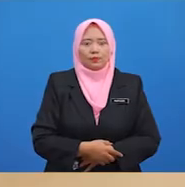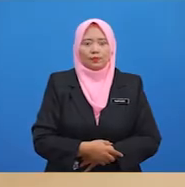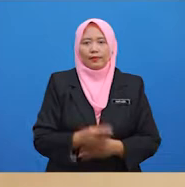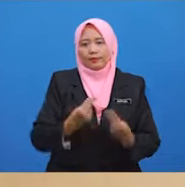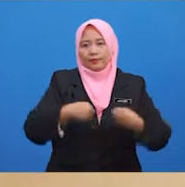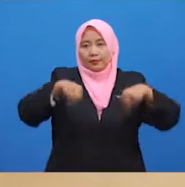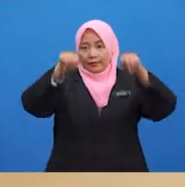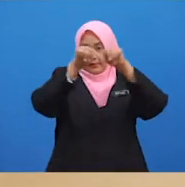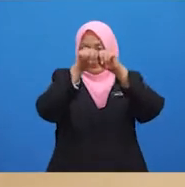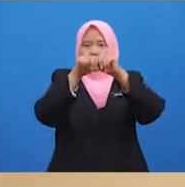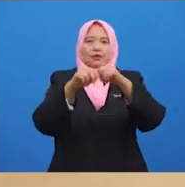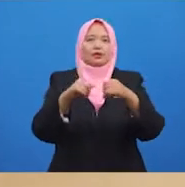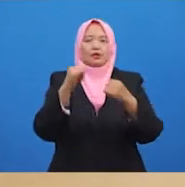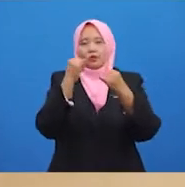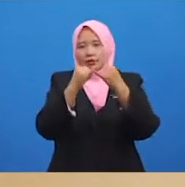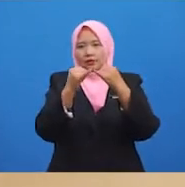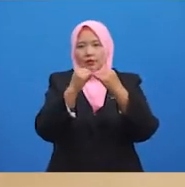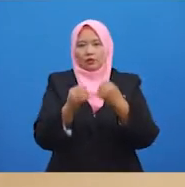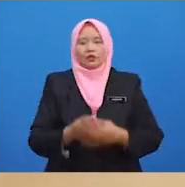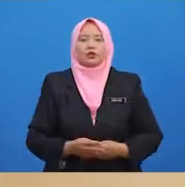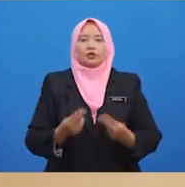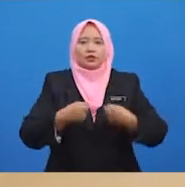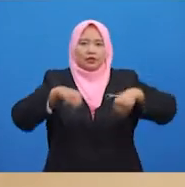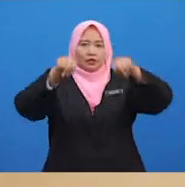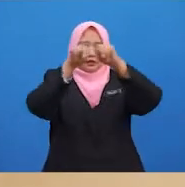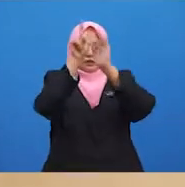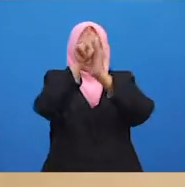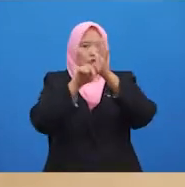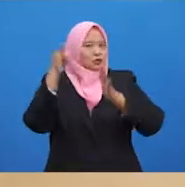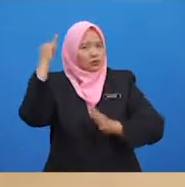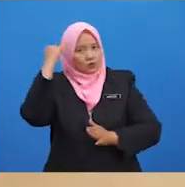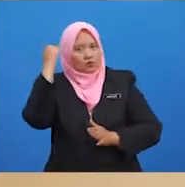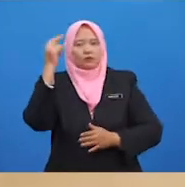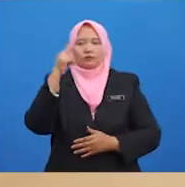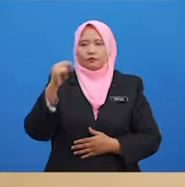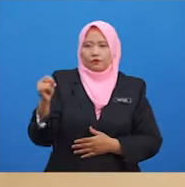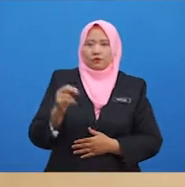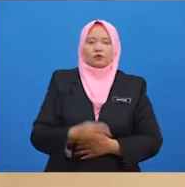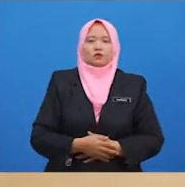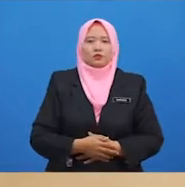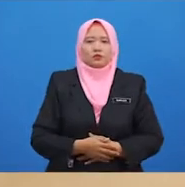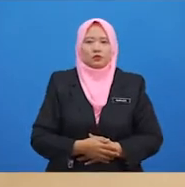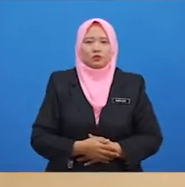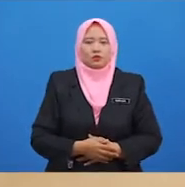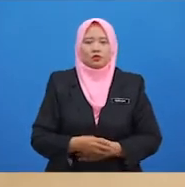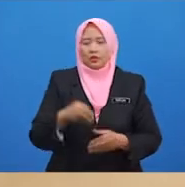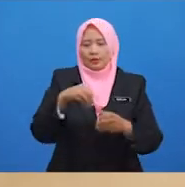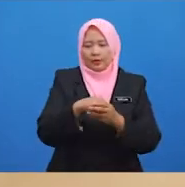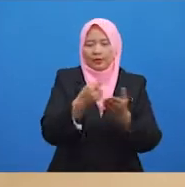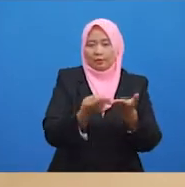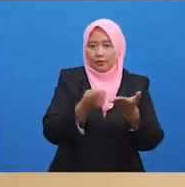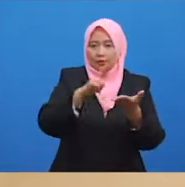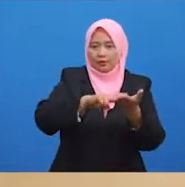Nilai terakhir sajak ini ialah nilai keinsafan. Nilai ini dapat dilihat pada rangkap kelima